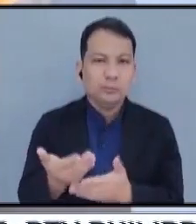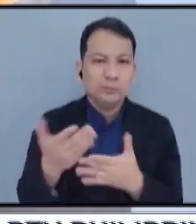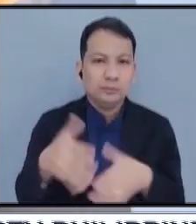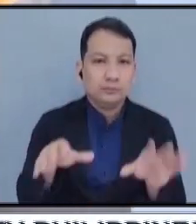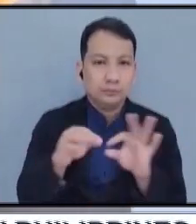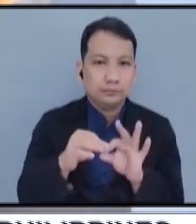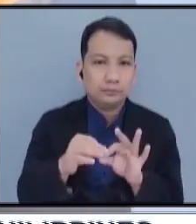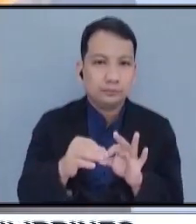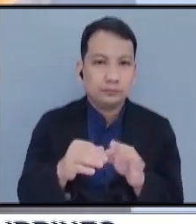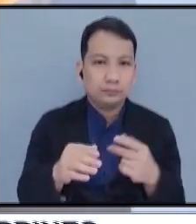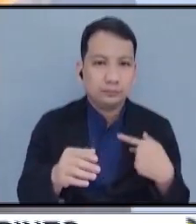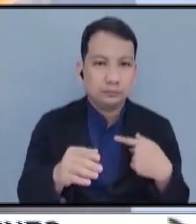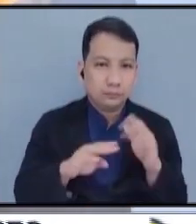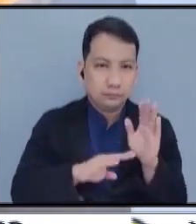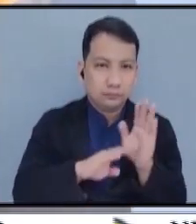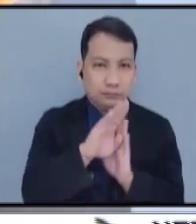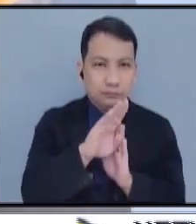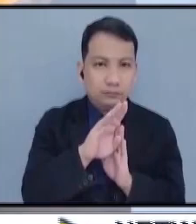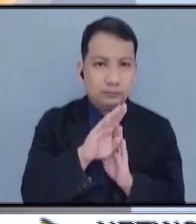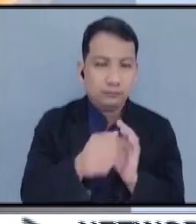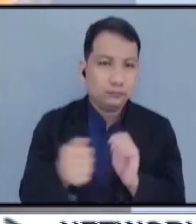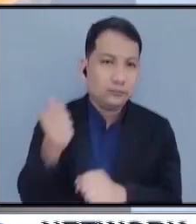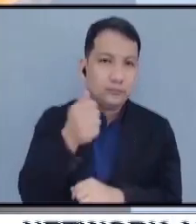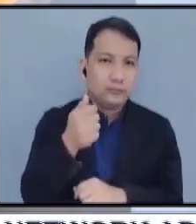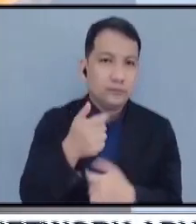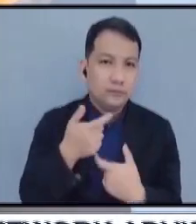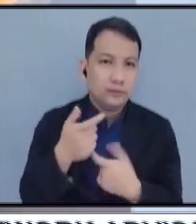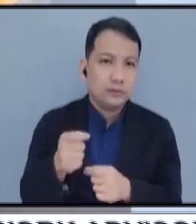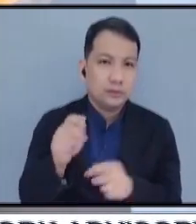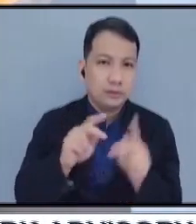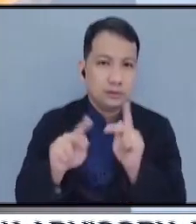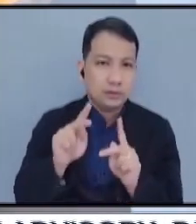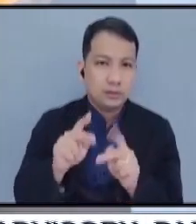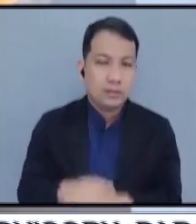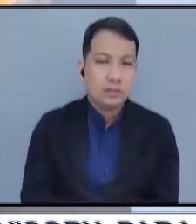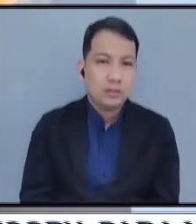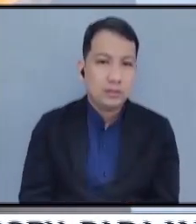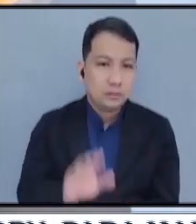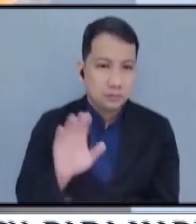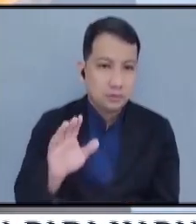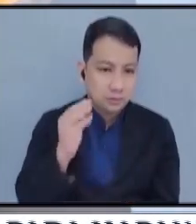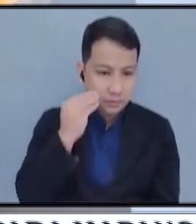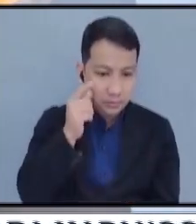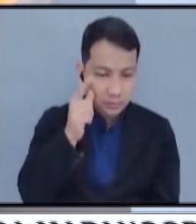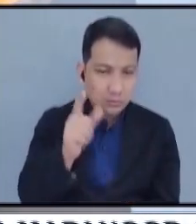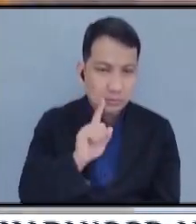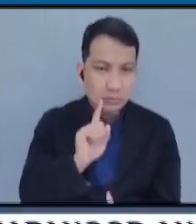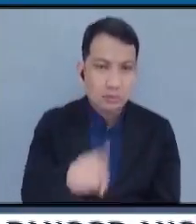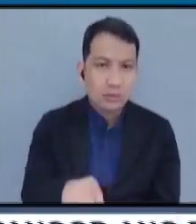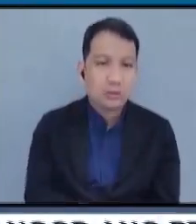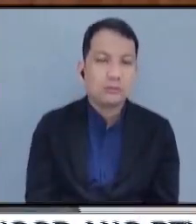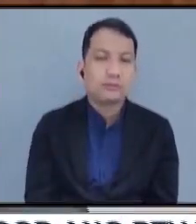ang mataas o makamit ang mataas sa trust and performance ratings. Si Mela Lesmora sa report. Rise and shine, Mela.